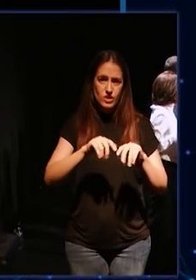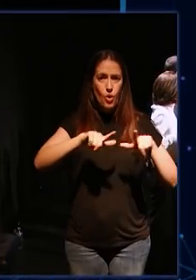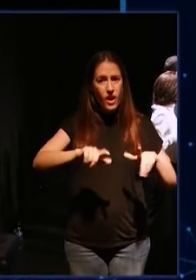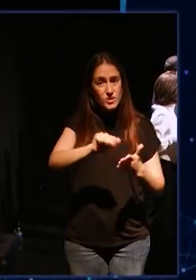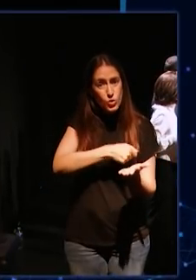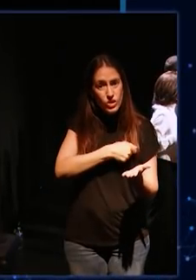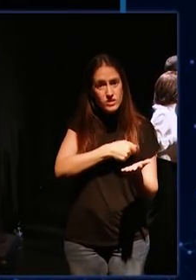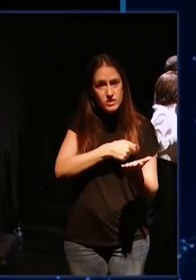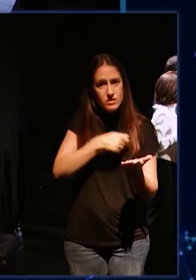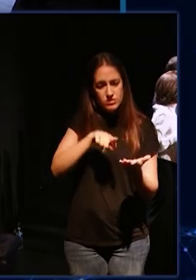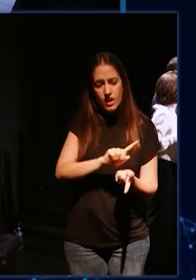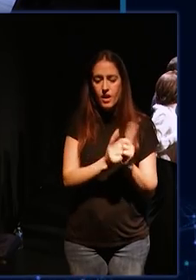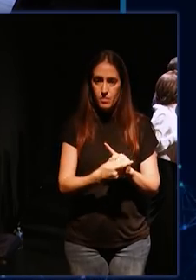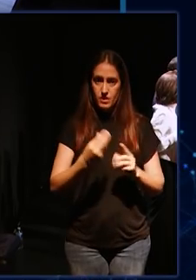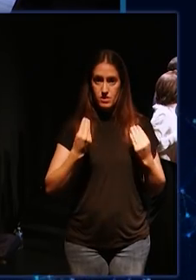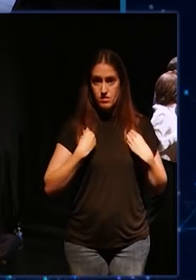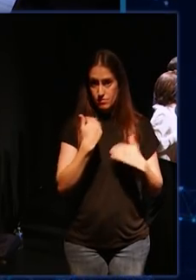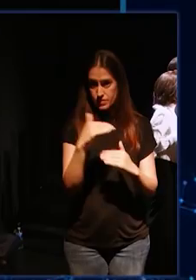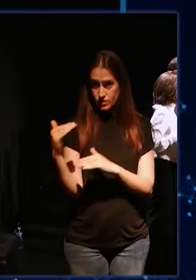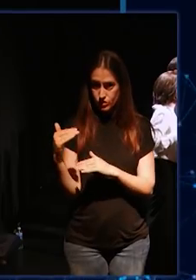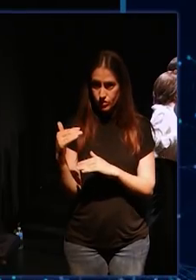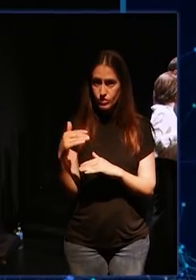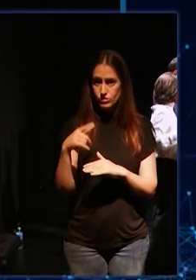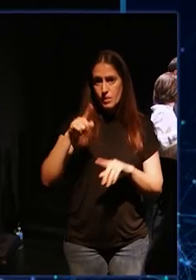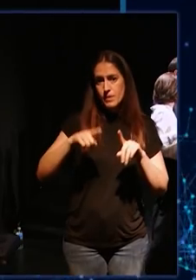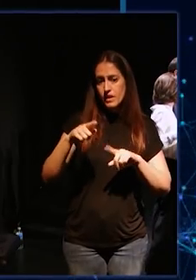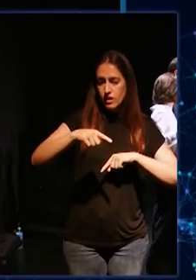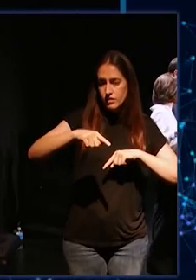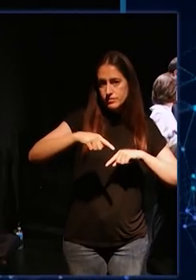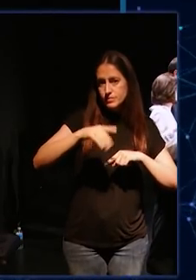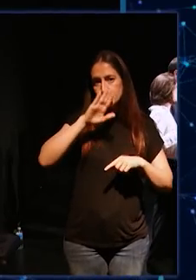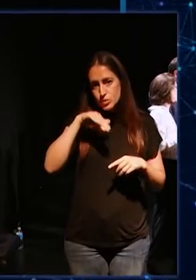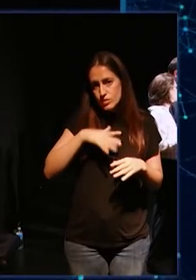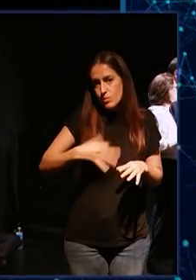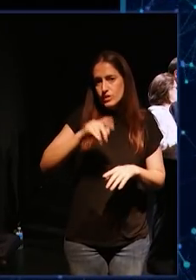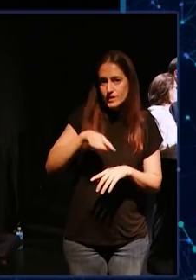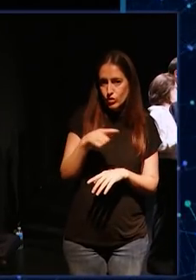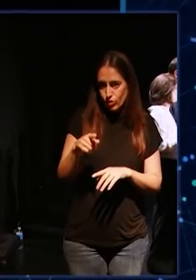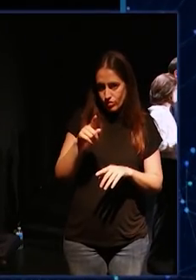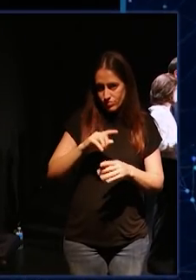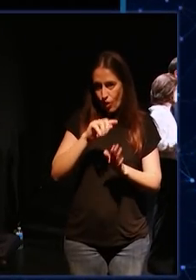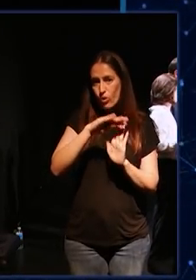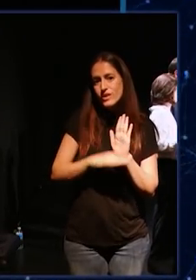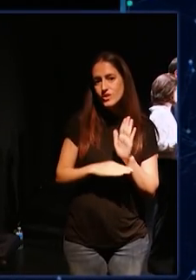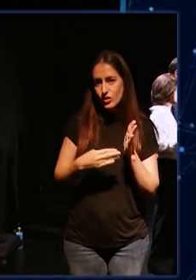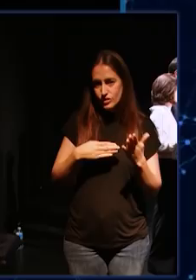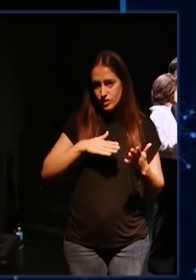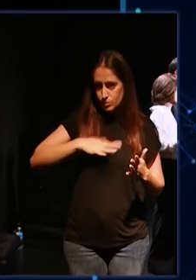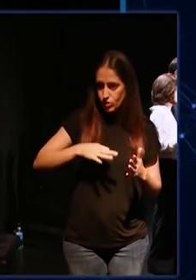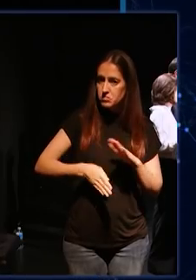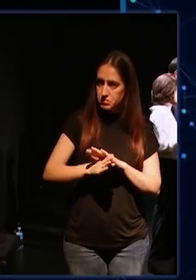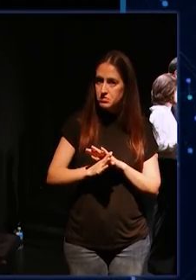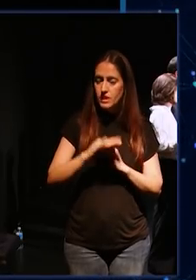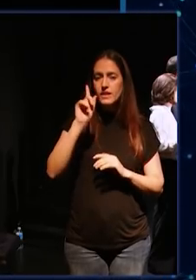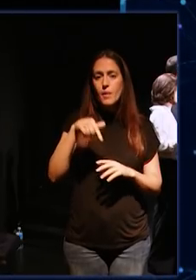buits sempre que el tema ho permeti, les condicions urbanístiques, perquè no sempre es pot, no? Ajudar